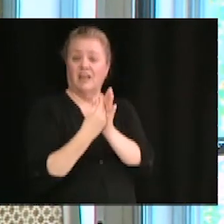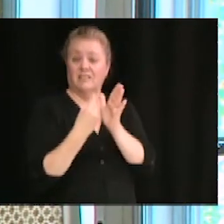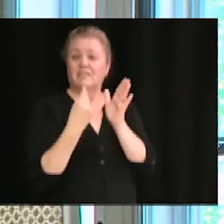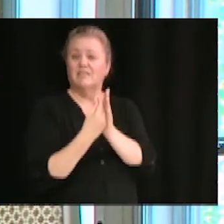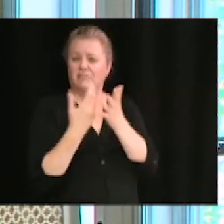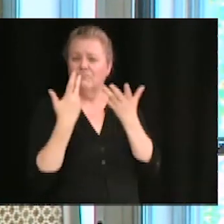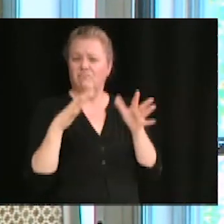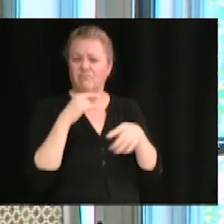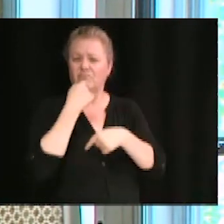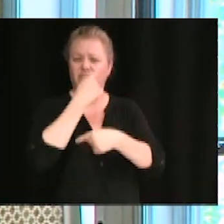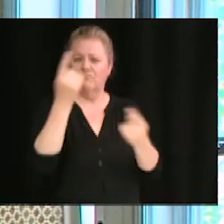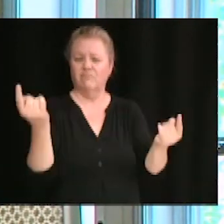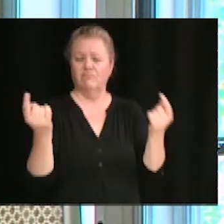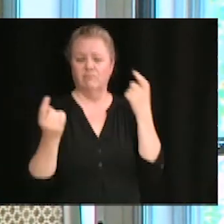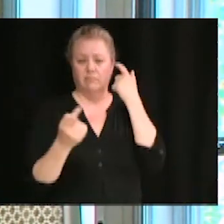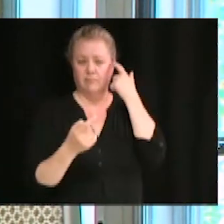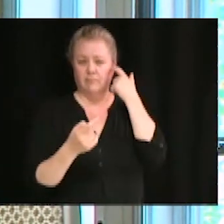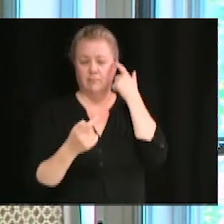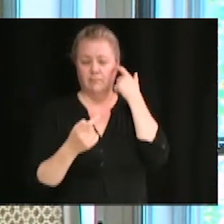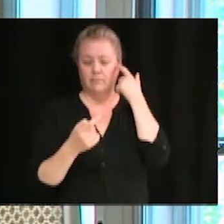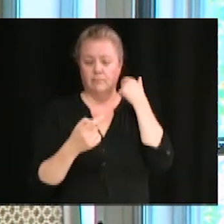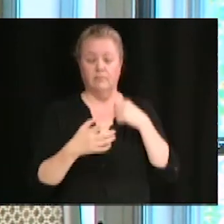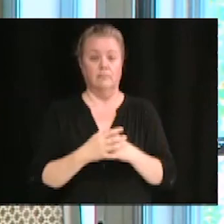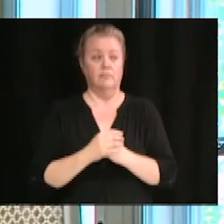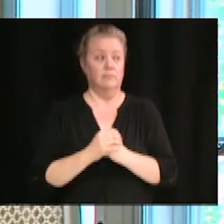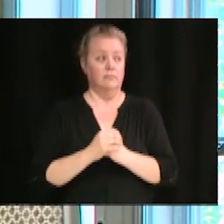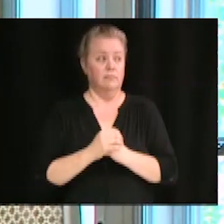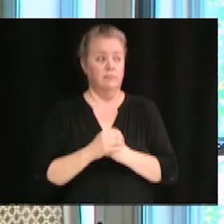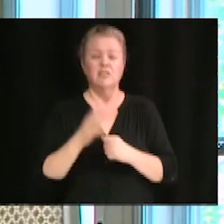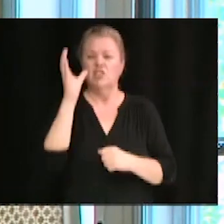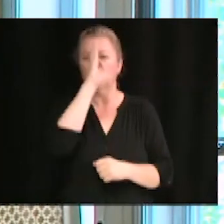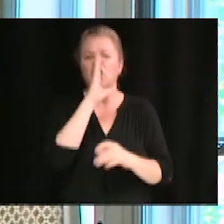juste... Le montant.